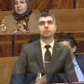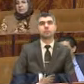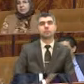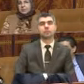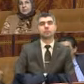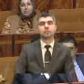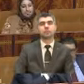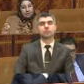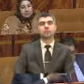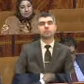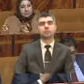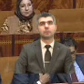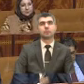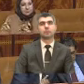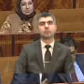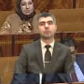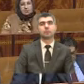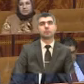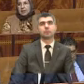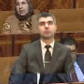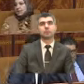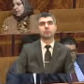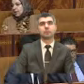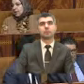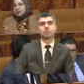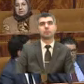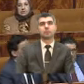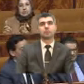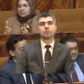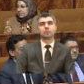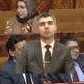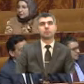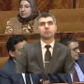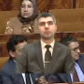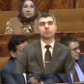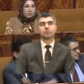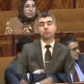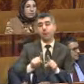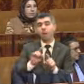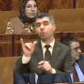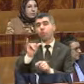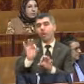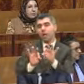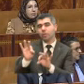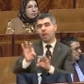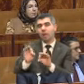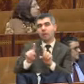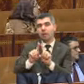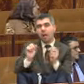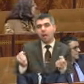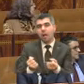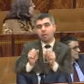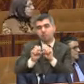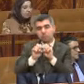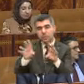ما هي الرد؟ السيد الوزير، السيد الوزير، السيد الوزير، تفضل السيد النائب. الإجراءات المتخذة للنهوض بدور الشباب وتأهيلها وتعميمها حتى